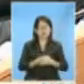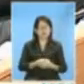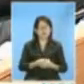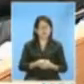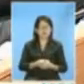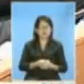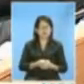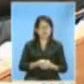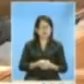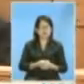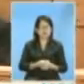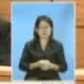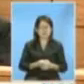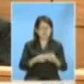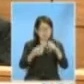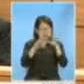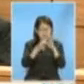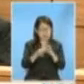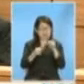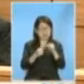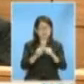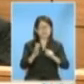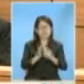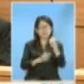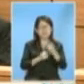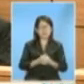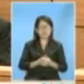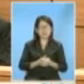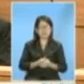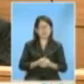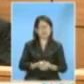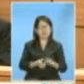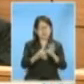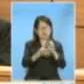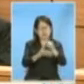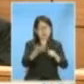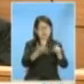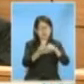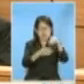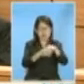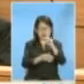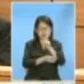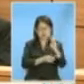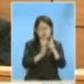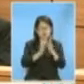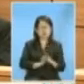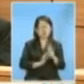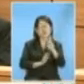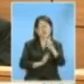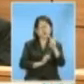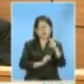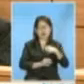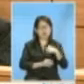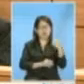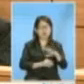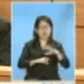นี่นะครับท่านประธานครับถึงเป็นที่มาว่าการเลือกตั้ง200คนเนี่ยผมไม่เห็นด้วย